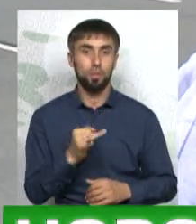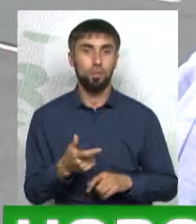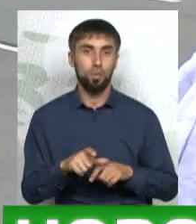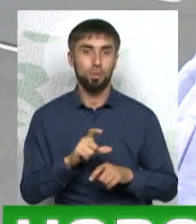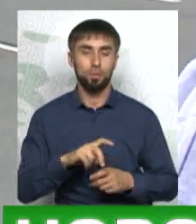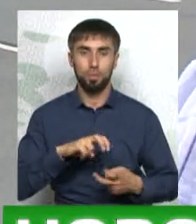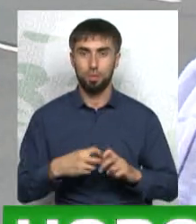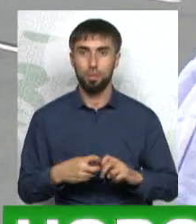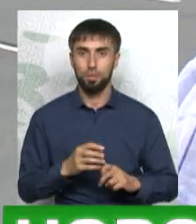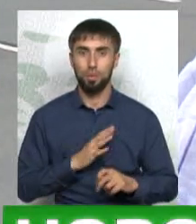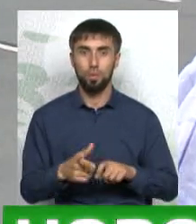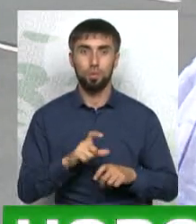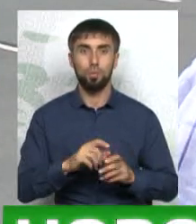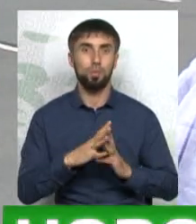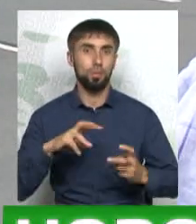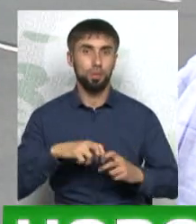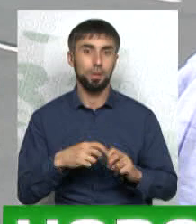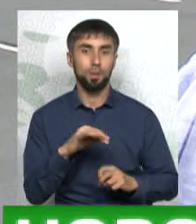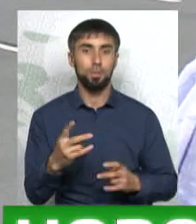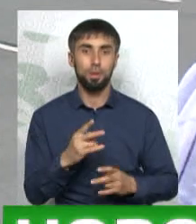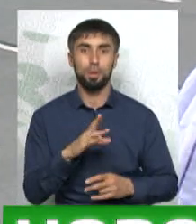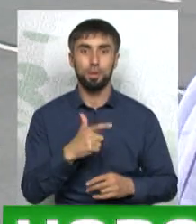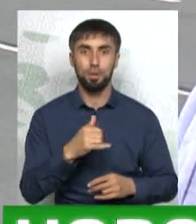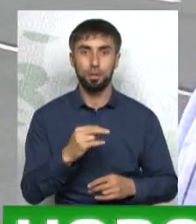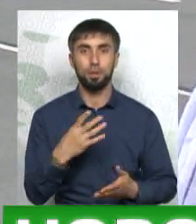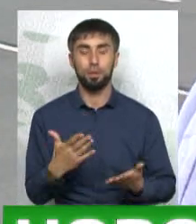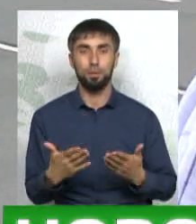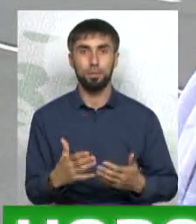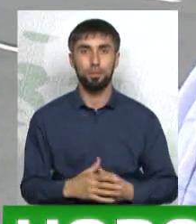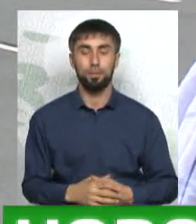очень проблемно, очень большие проблемы. Им приходится или из Дагестана, или из